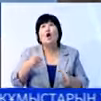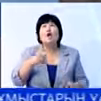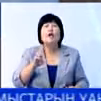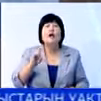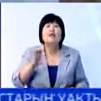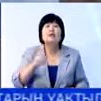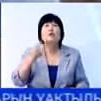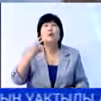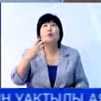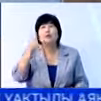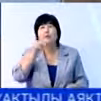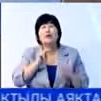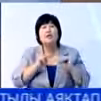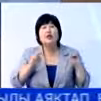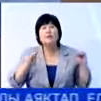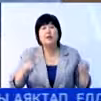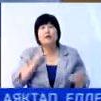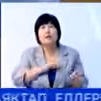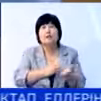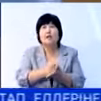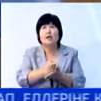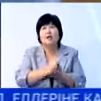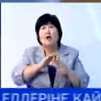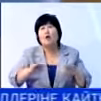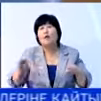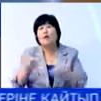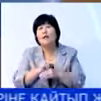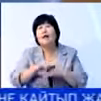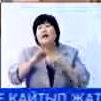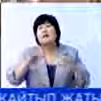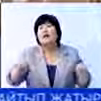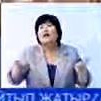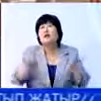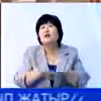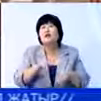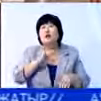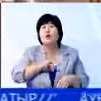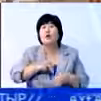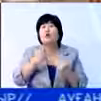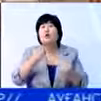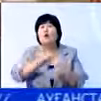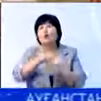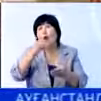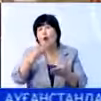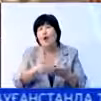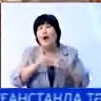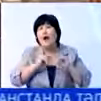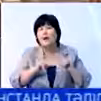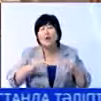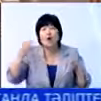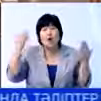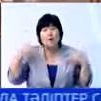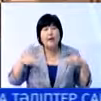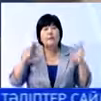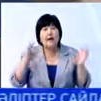қызы 35 жыл педагогика саласында білімді ұрпақ тәрбиелеп, шәкірттері мен ұжымның құрметіне бөленген ұлағатты ұстаз. Бойында